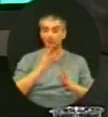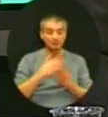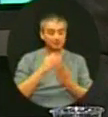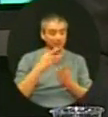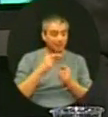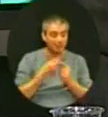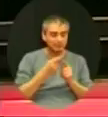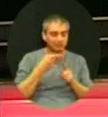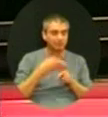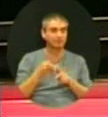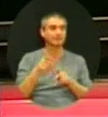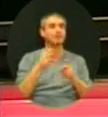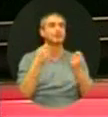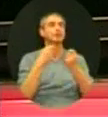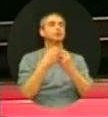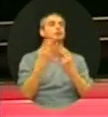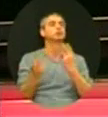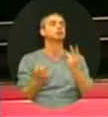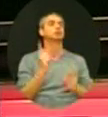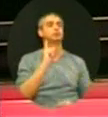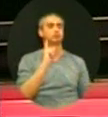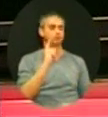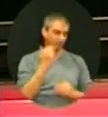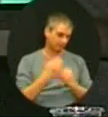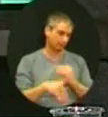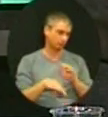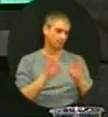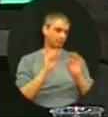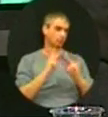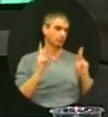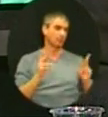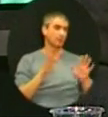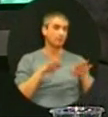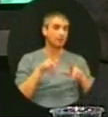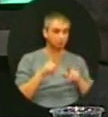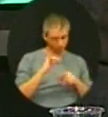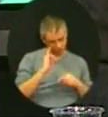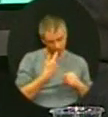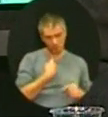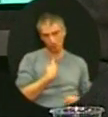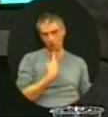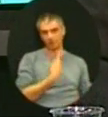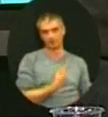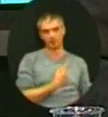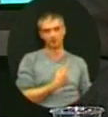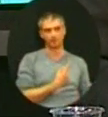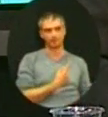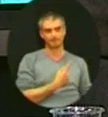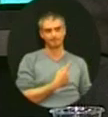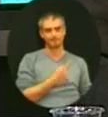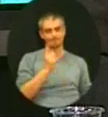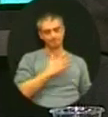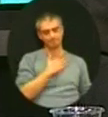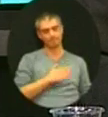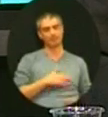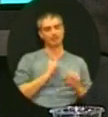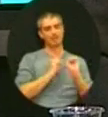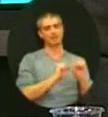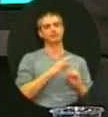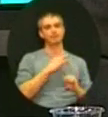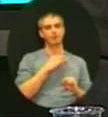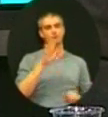לפחות ויהודי. לפחות בכל מה שנוגע להשפוז, מיקי. והנושא הזה סוף סוף ייפטר, כי הממשלה כן אומרת שהיא רוצה לחזק את